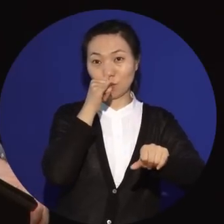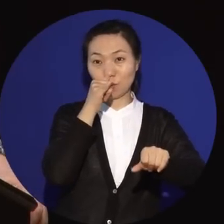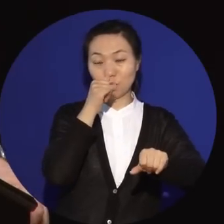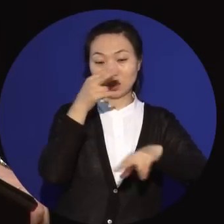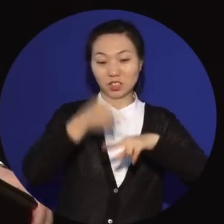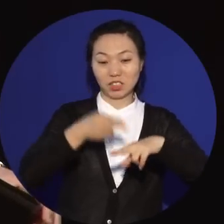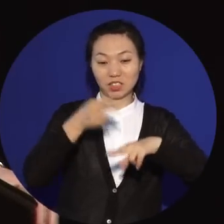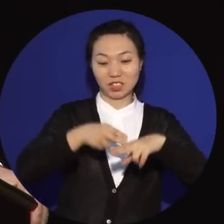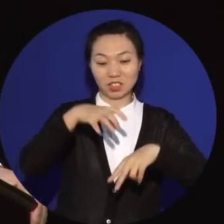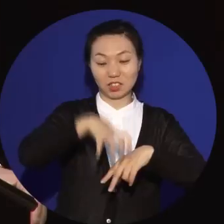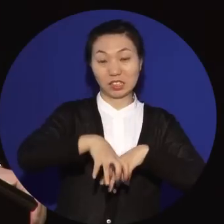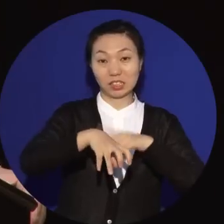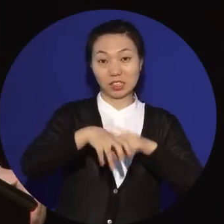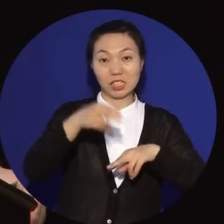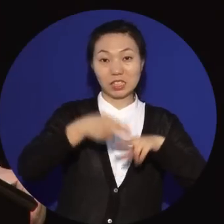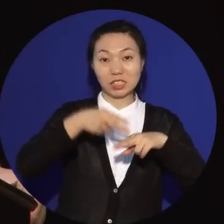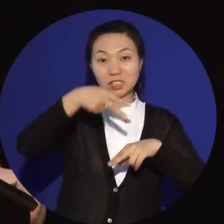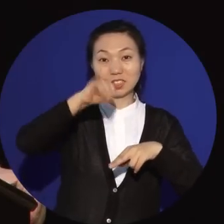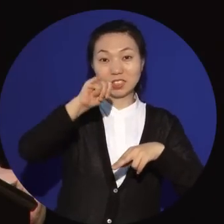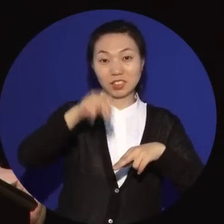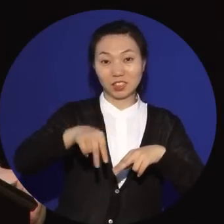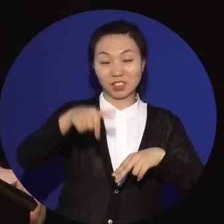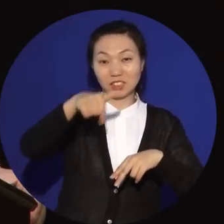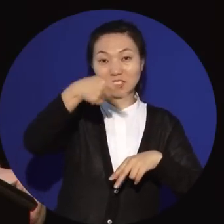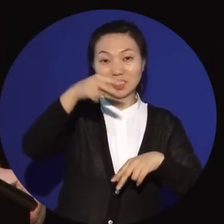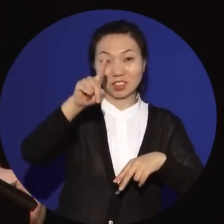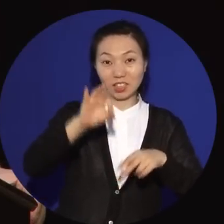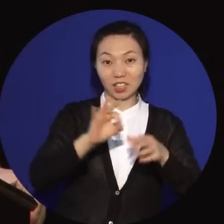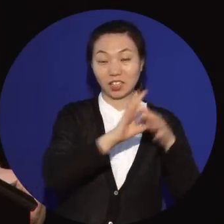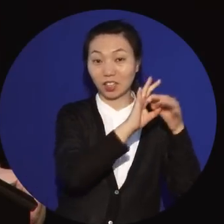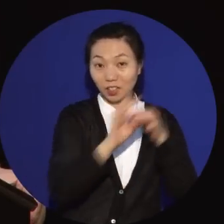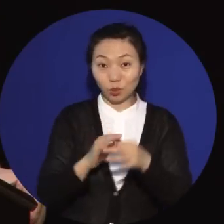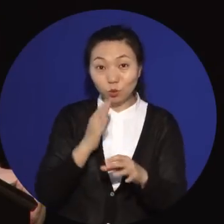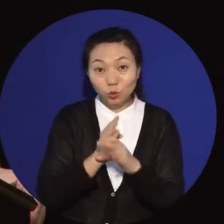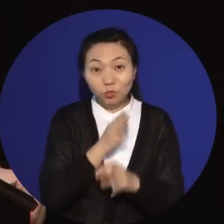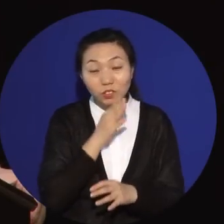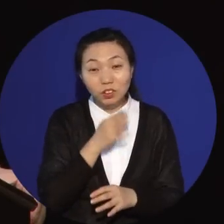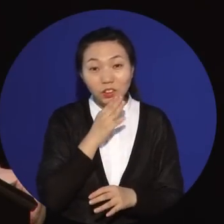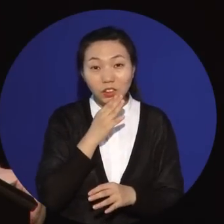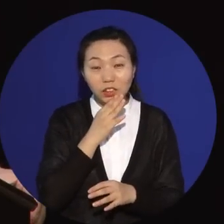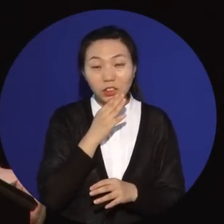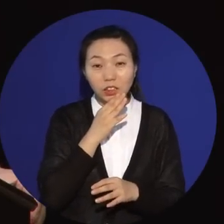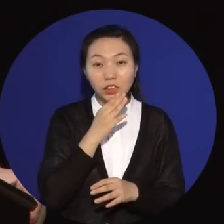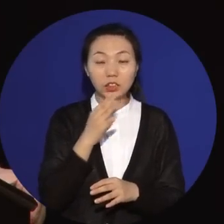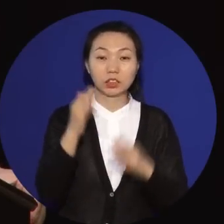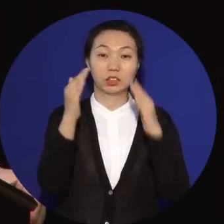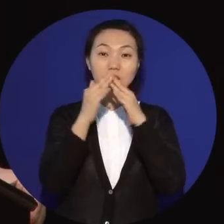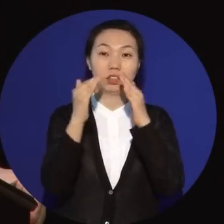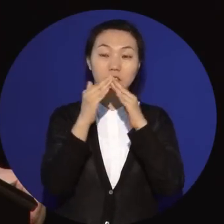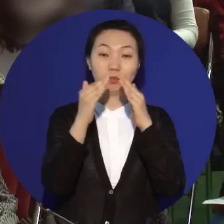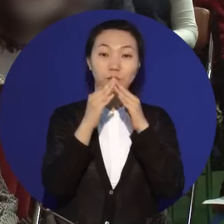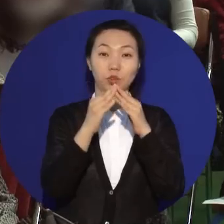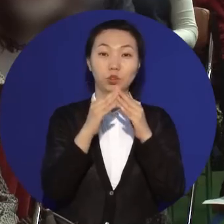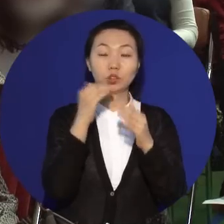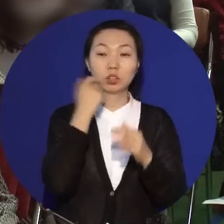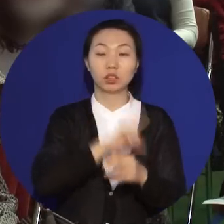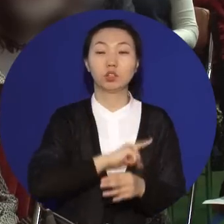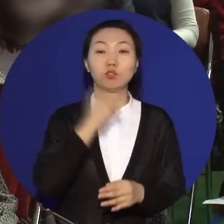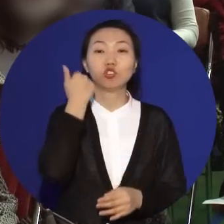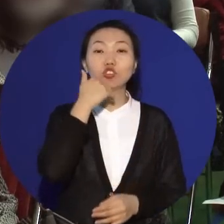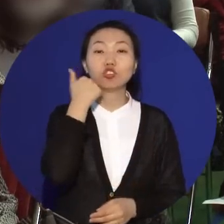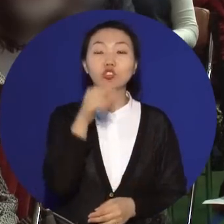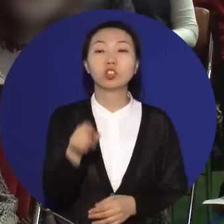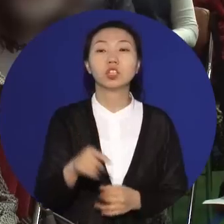자기는 지금 식당 지금도 해요 안 해요? 지금도 해요. 하고 사는 집은 하나 있다. 누구 명의로 돼 있어요? 집이